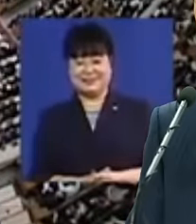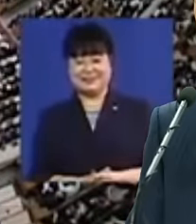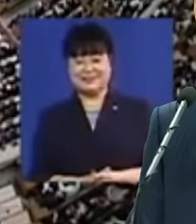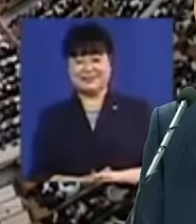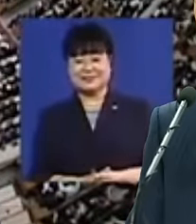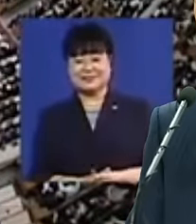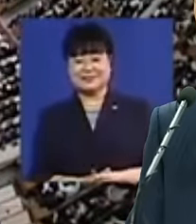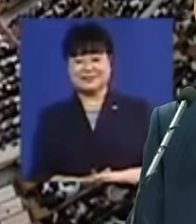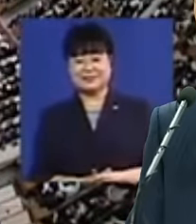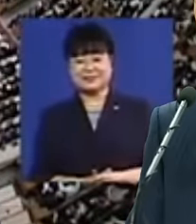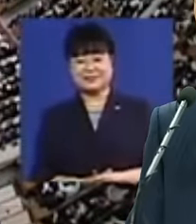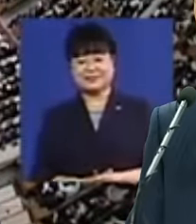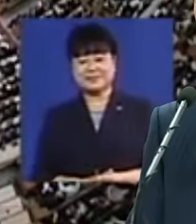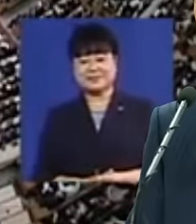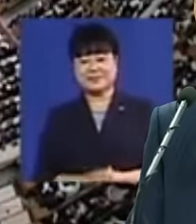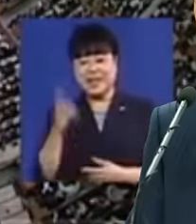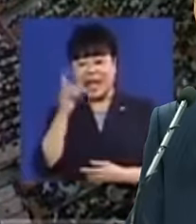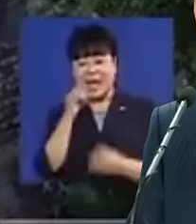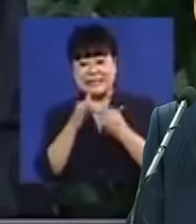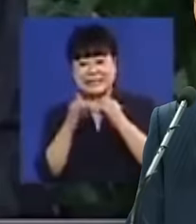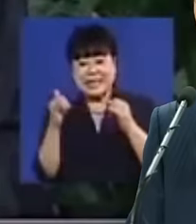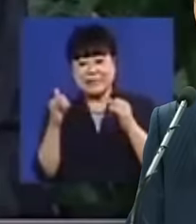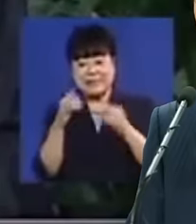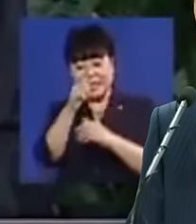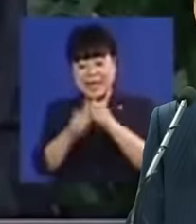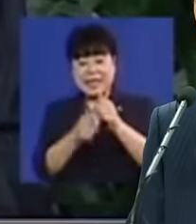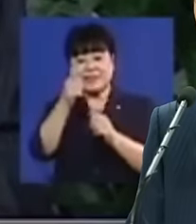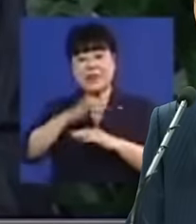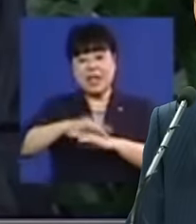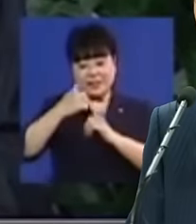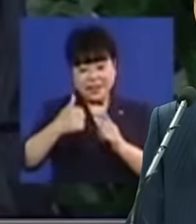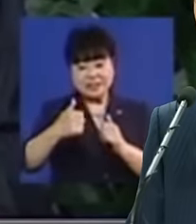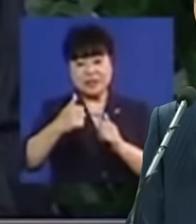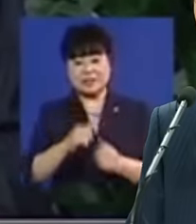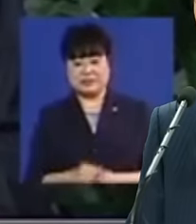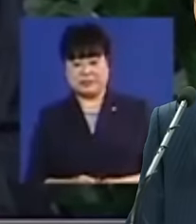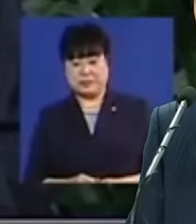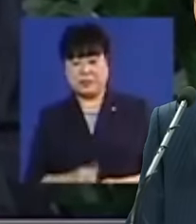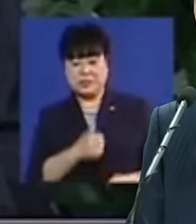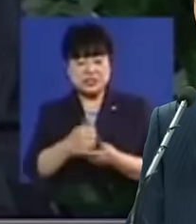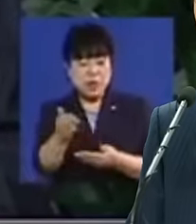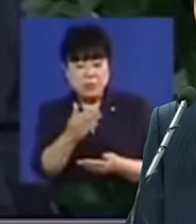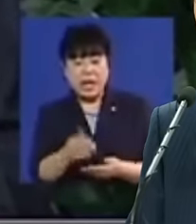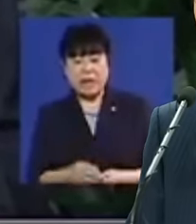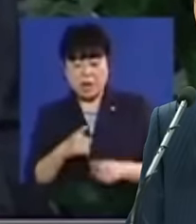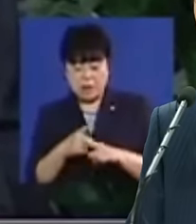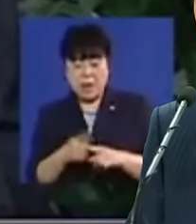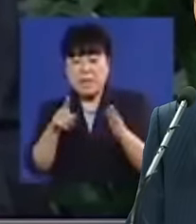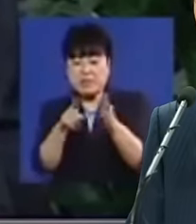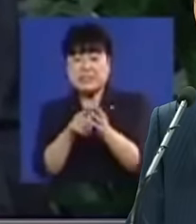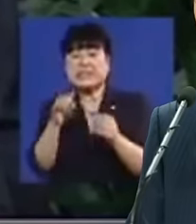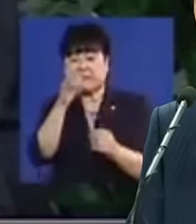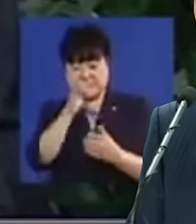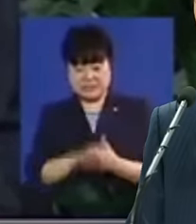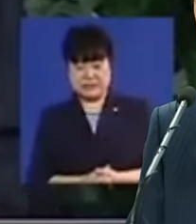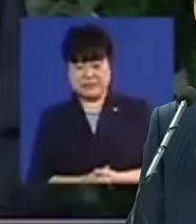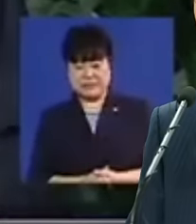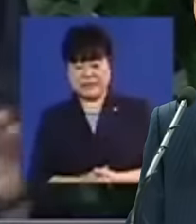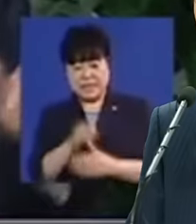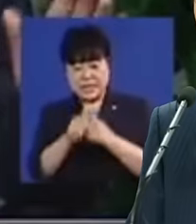것입니다. 악인은 하나님을 대적하는 무신론 혹은 반신론적 사람인 것입니다.